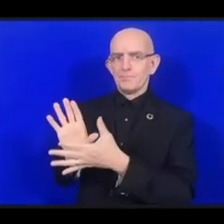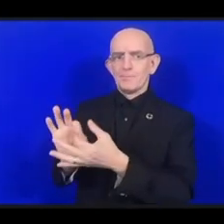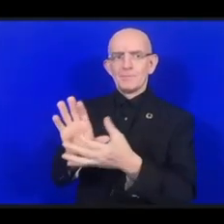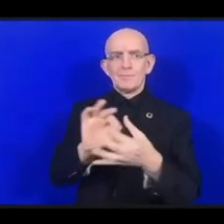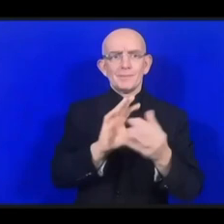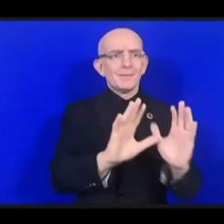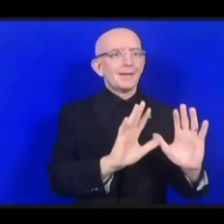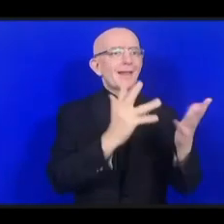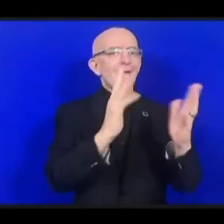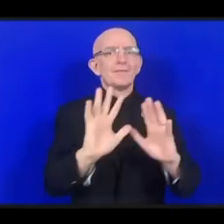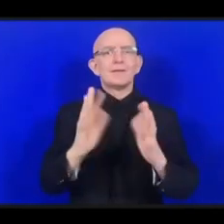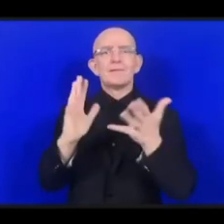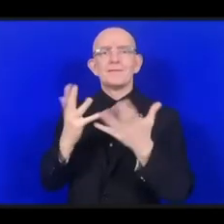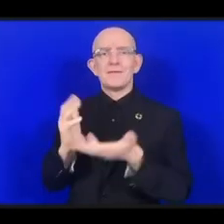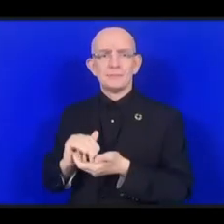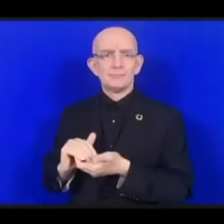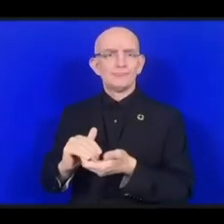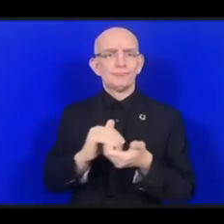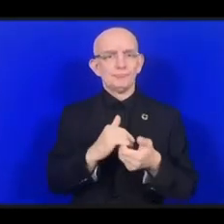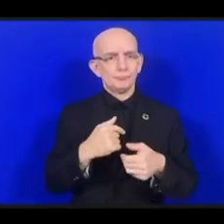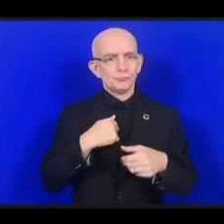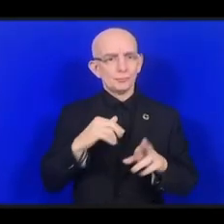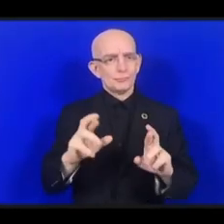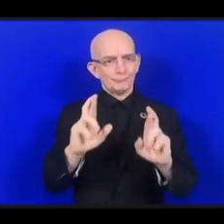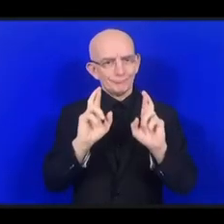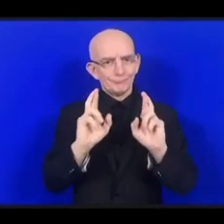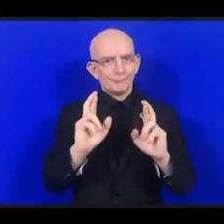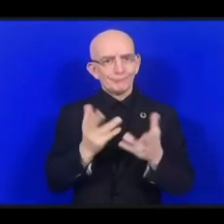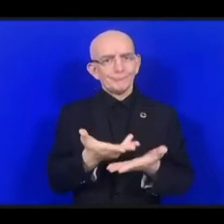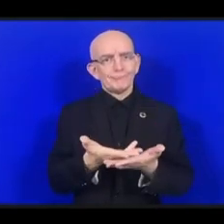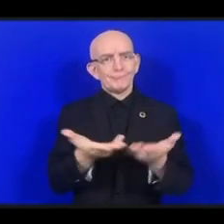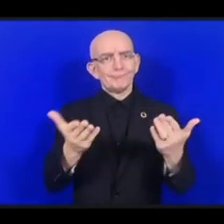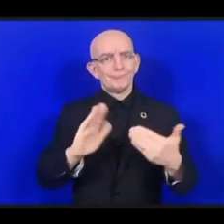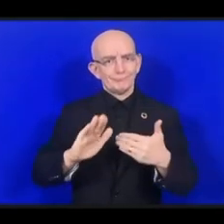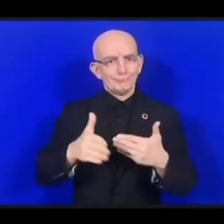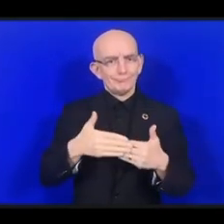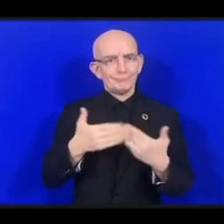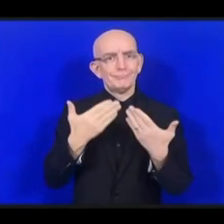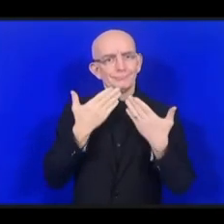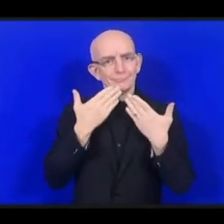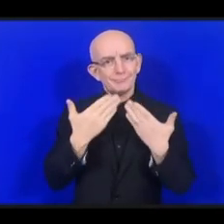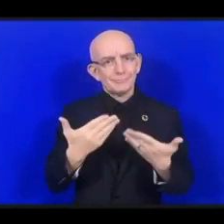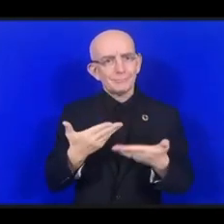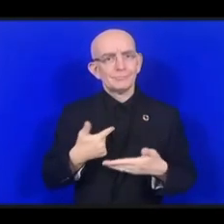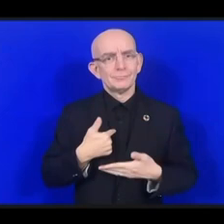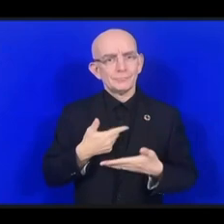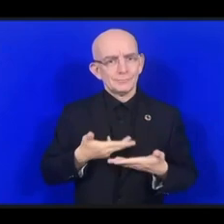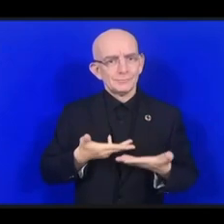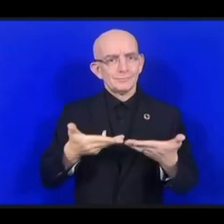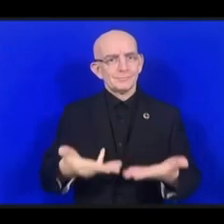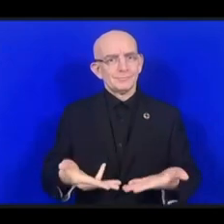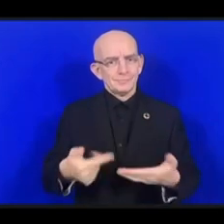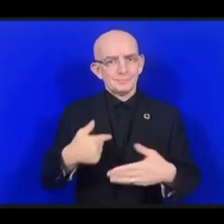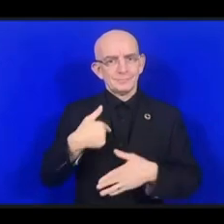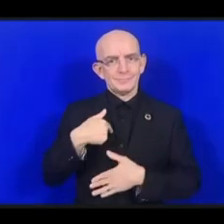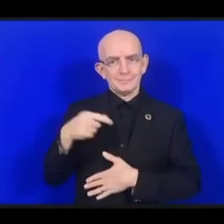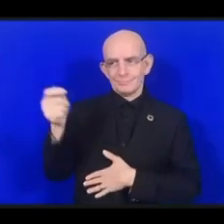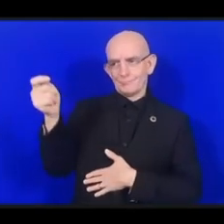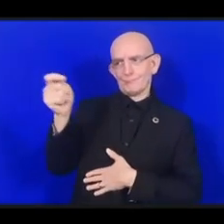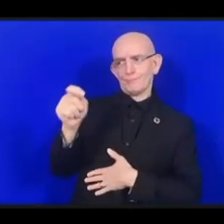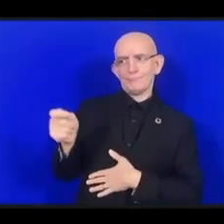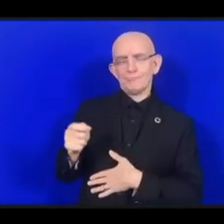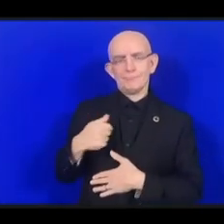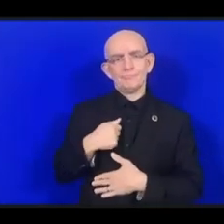continue de se développer je vous remercie de m'avoir invité à cette merveilleuse et prestigieuse conférence organisée par les